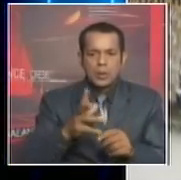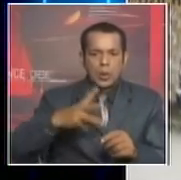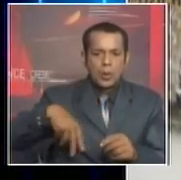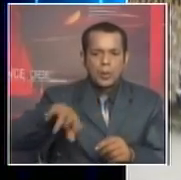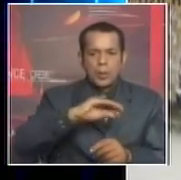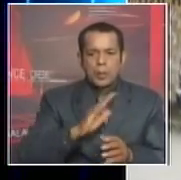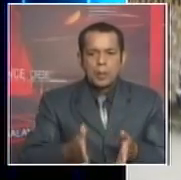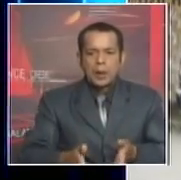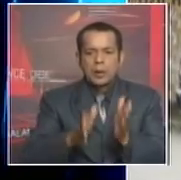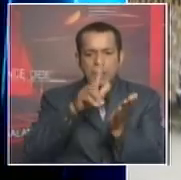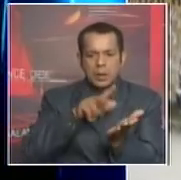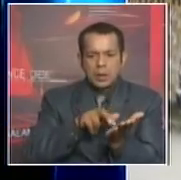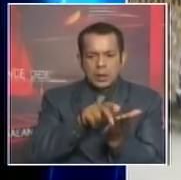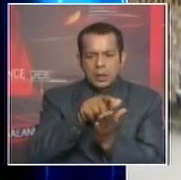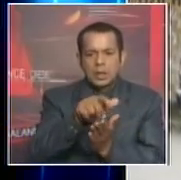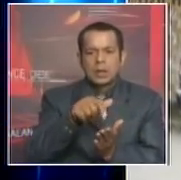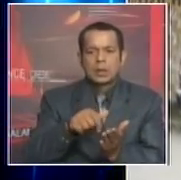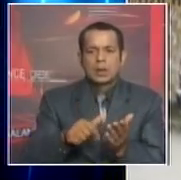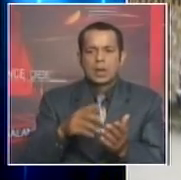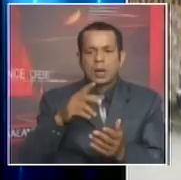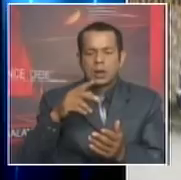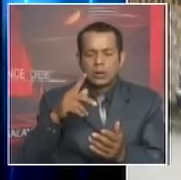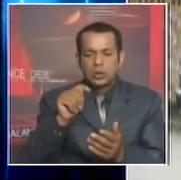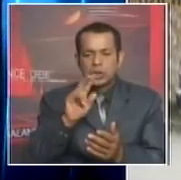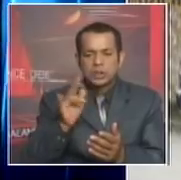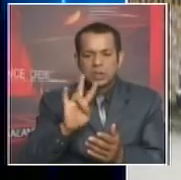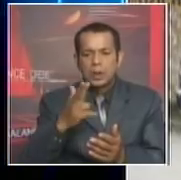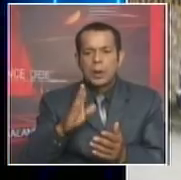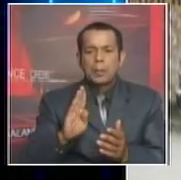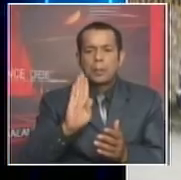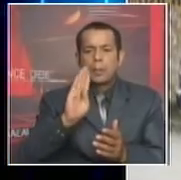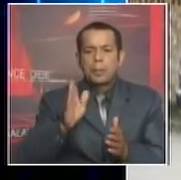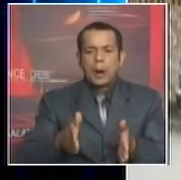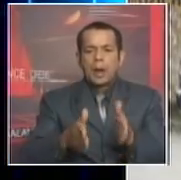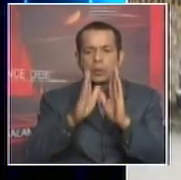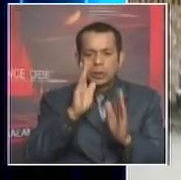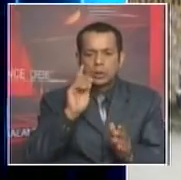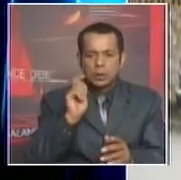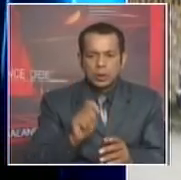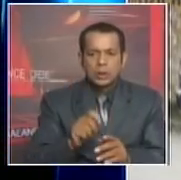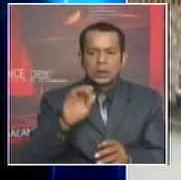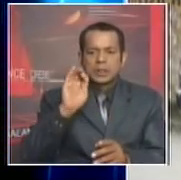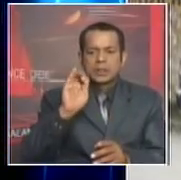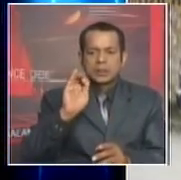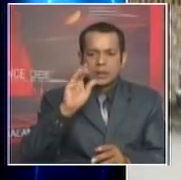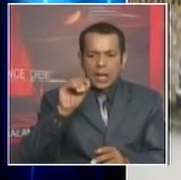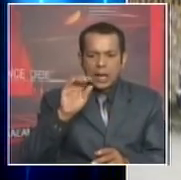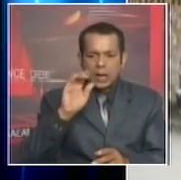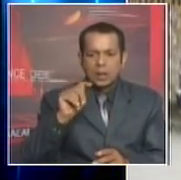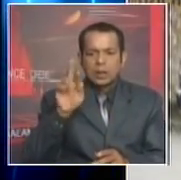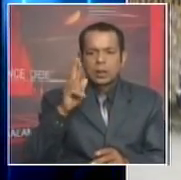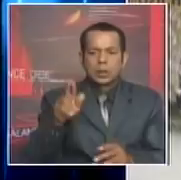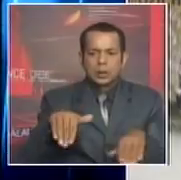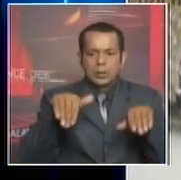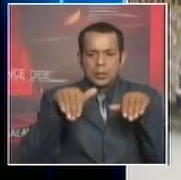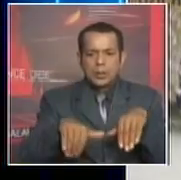नागरिकले बाटोमा हिँड्दा हरेक दिन कच्ची बाटो र त्यहाँ हुने समस्या बिना यात्रा गर्न बिम्स्टेक र सार्क जस्ता सम्मेलनहरू कुर्नुपर्ने